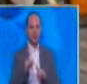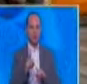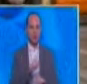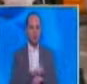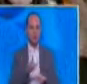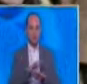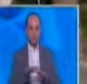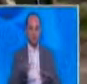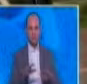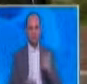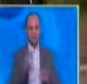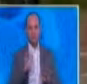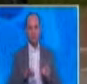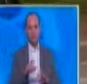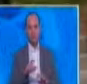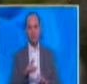süreçleri bitmiş,